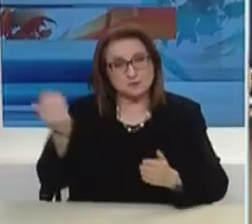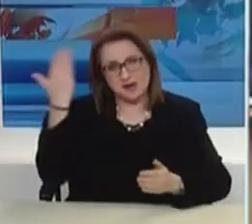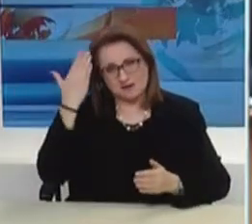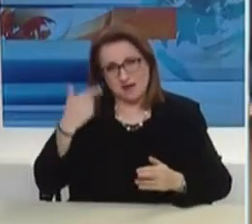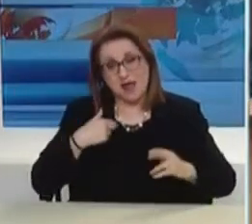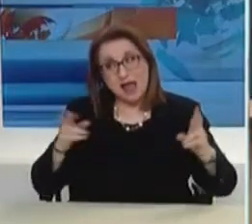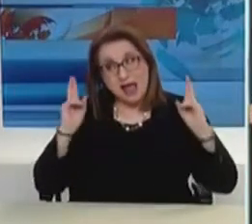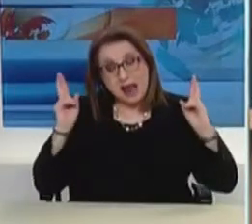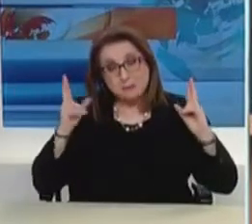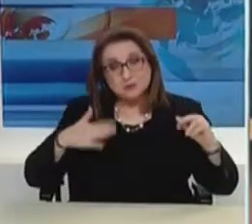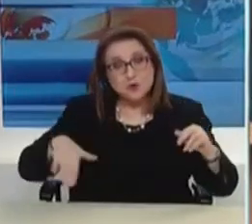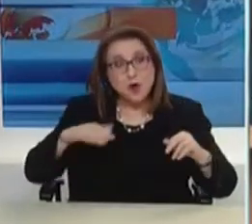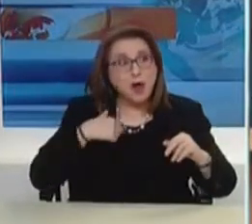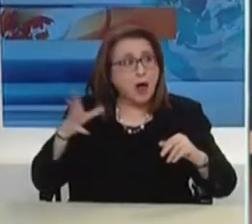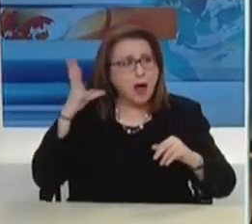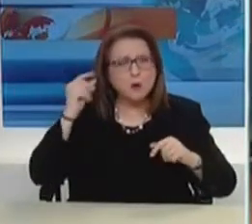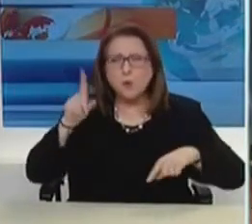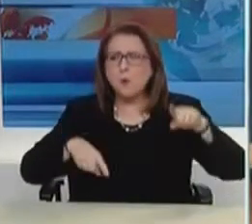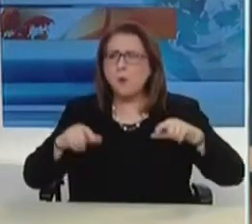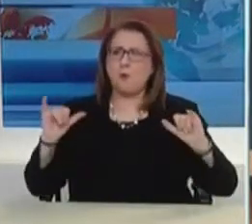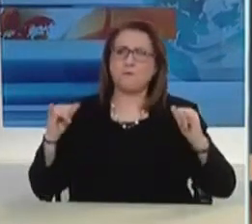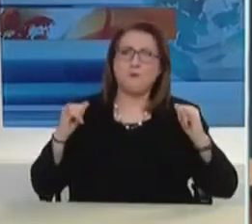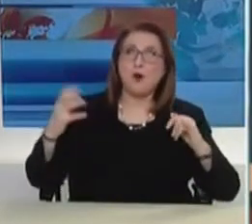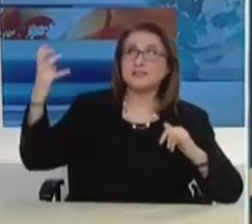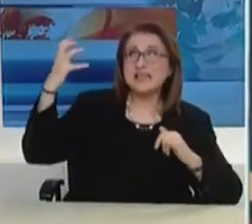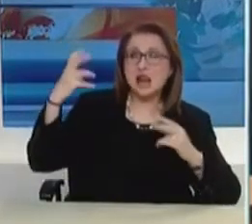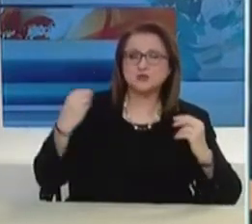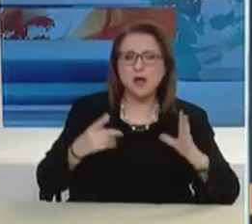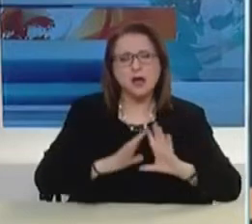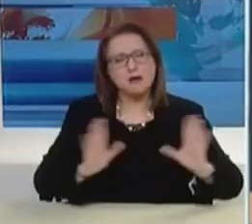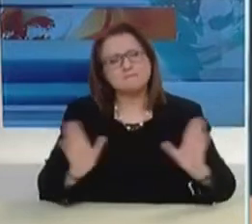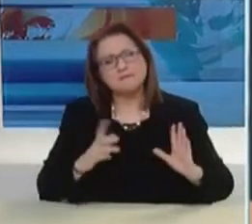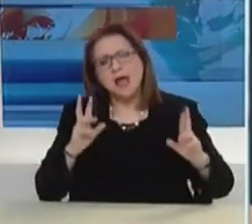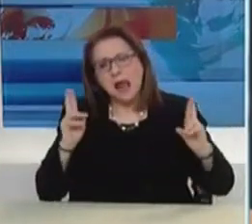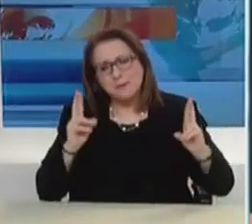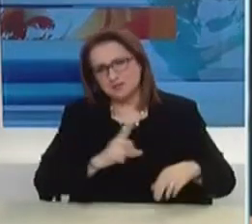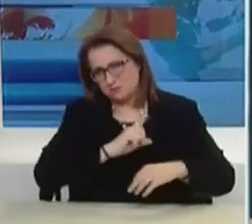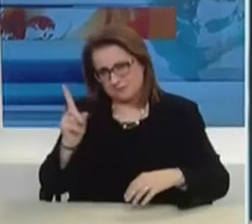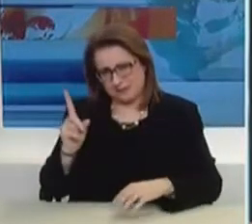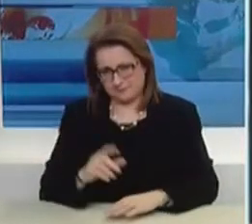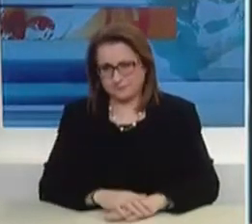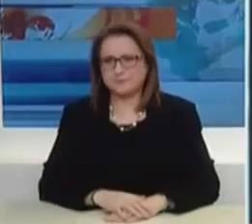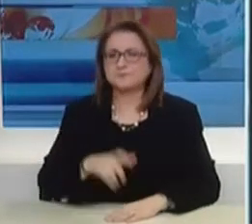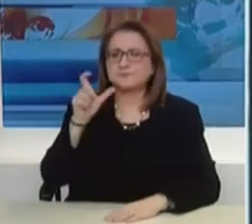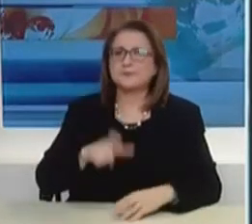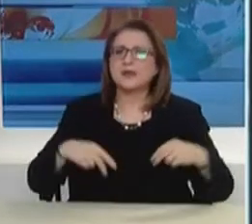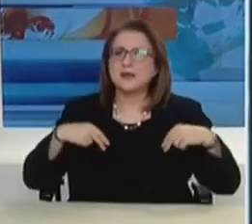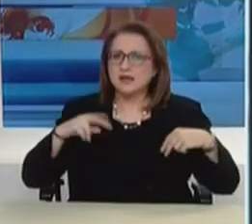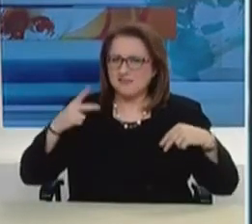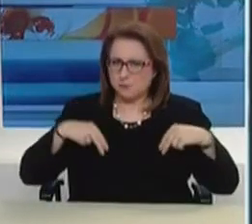Καλησπέρα σας και από την πολιτική προστασία. Οι επόμενες ημέρες είναι ιδιαίτερα κρίσιμες. Ο Απρίλιος είναι ιδιαίτερα